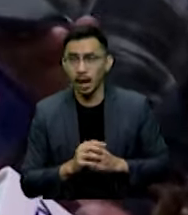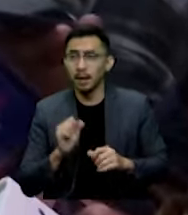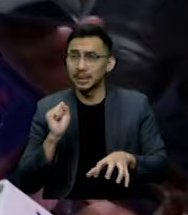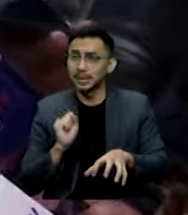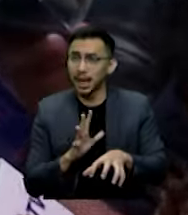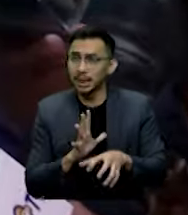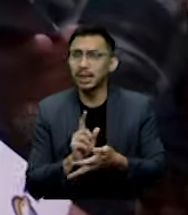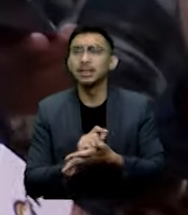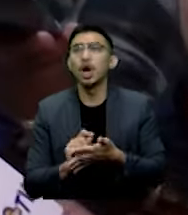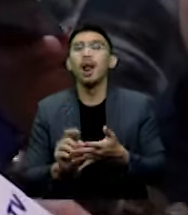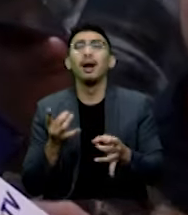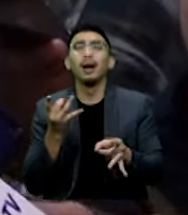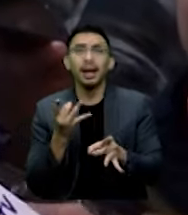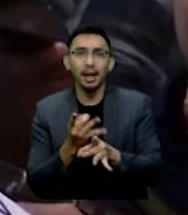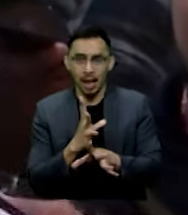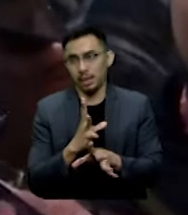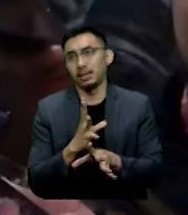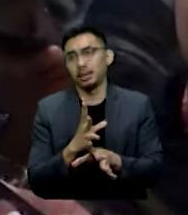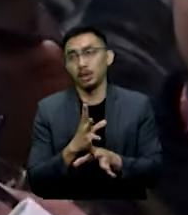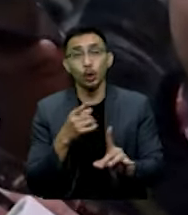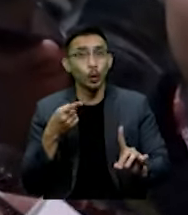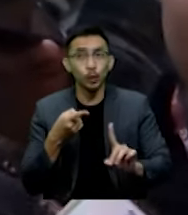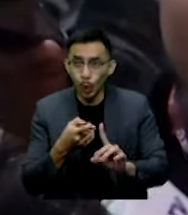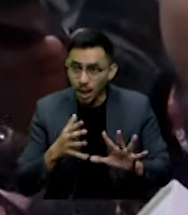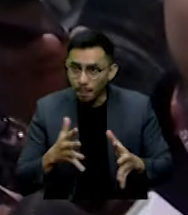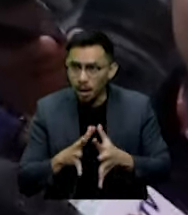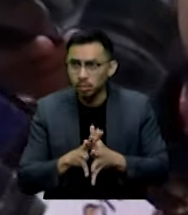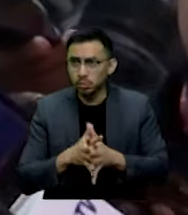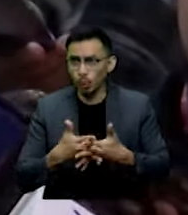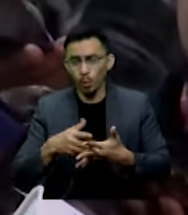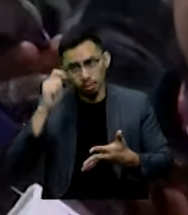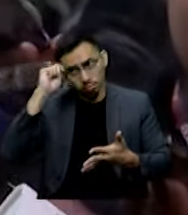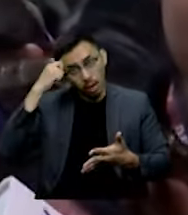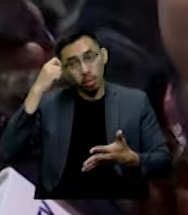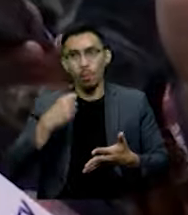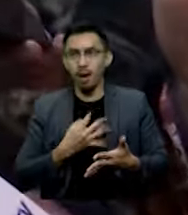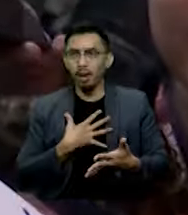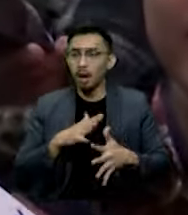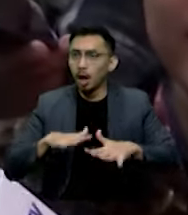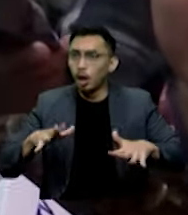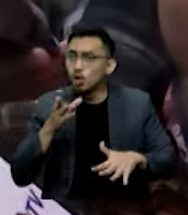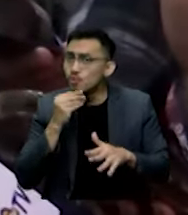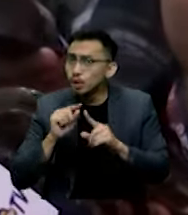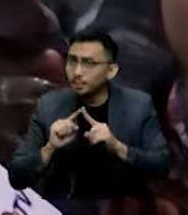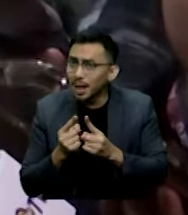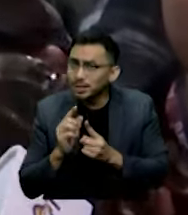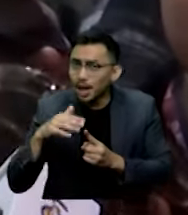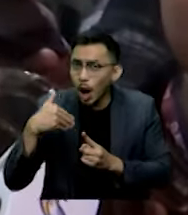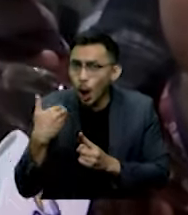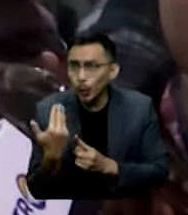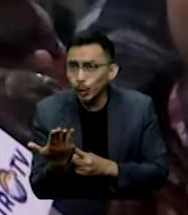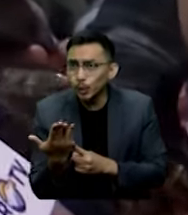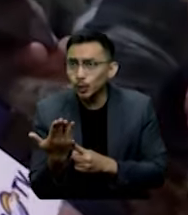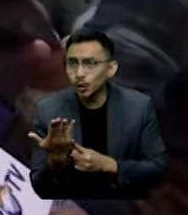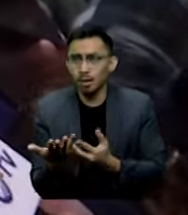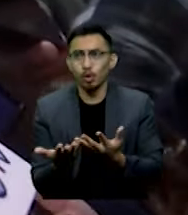targetnya jadi penghafal Quran, Hafidz Hafidhah, dan saya surprise karena ada anak 11 tahun yang dalam waktu sangat pendek, 3